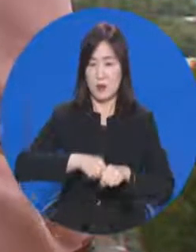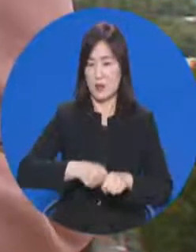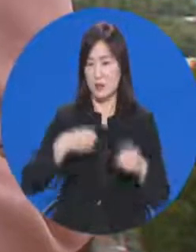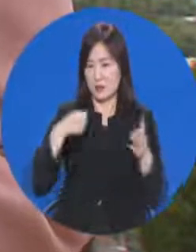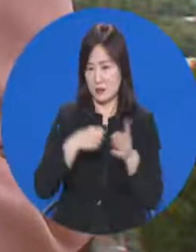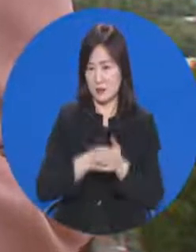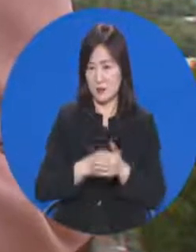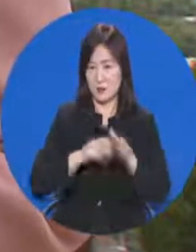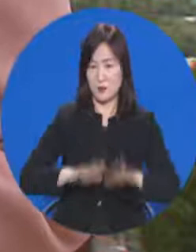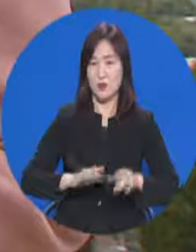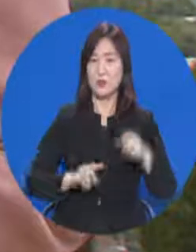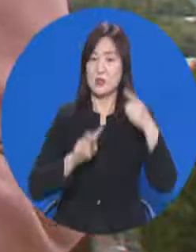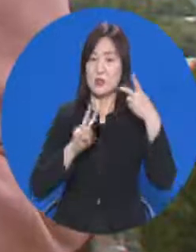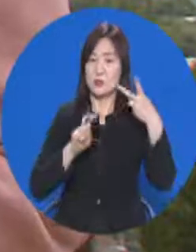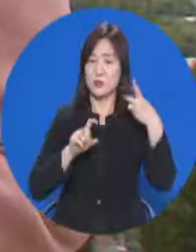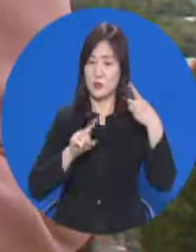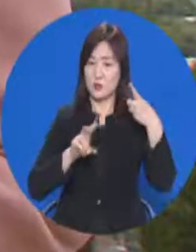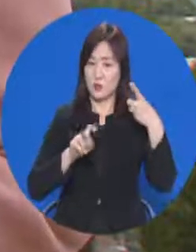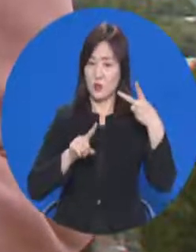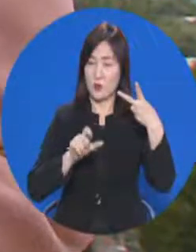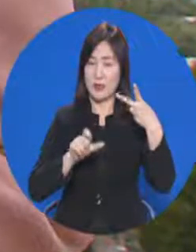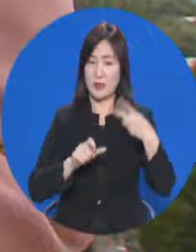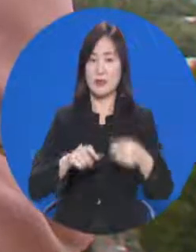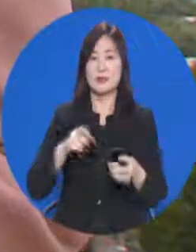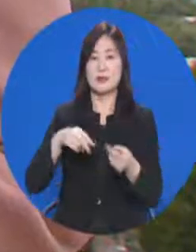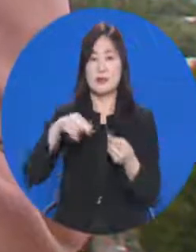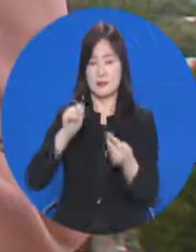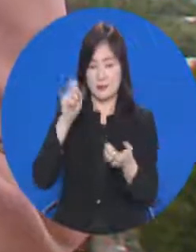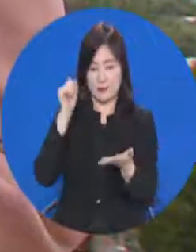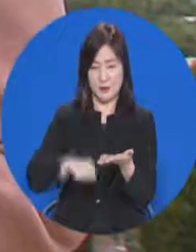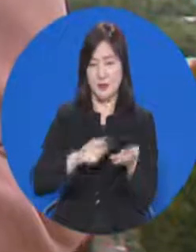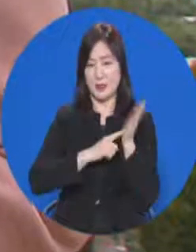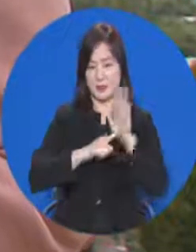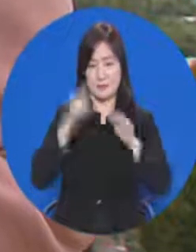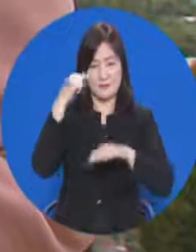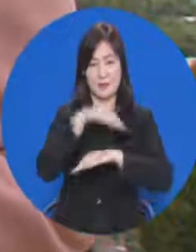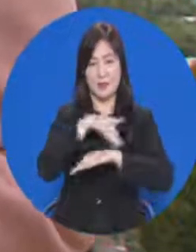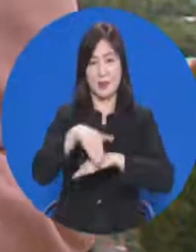법원은 오는 15일 1심 판결을 내릴 예정입니다. MBC 뉴스 조희원입니다.